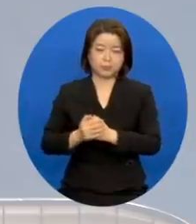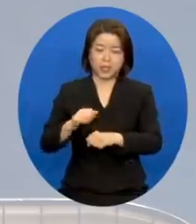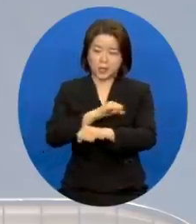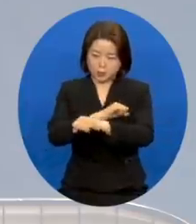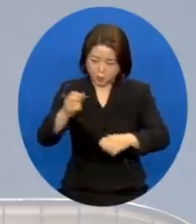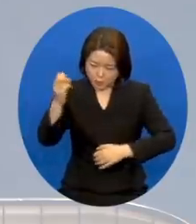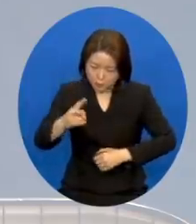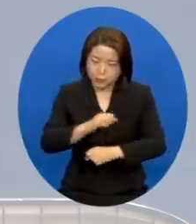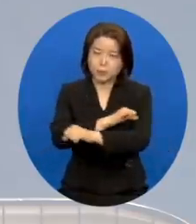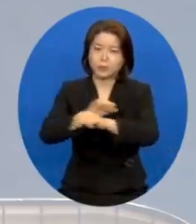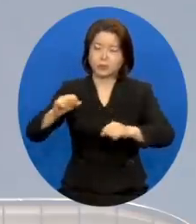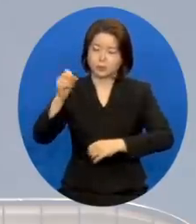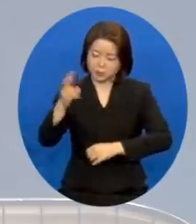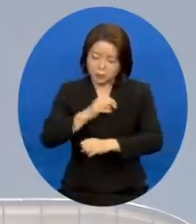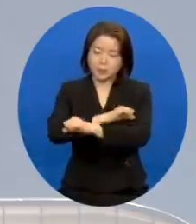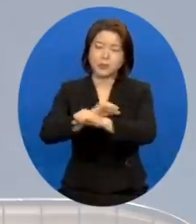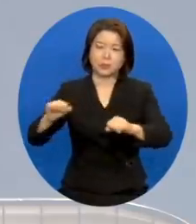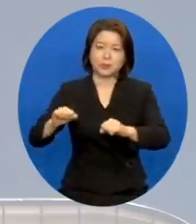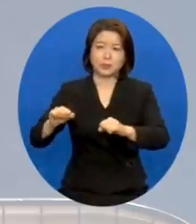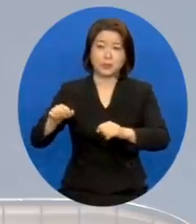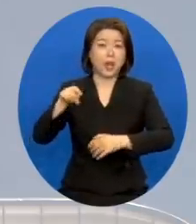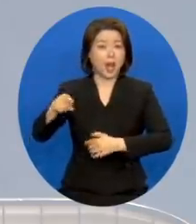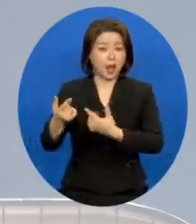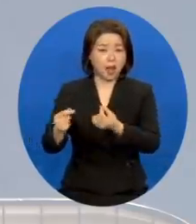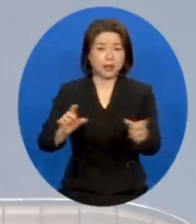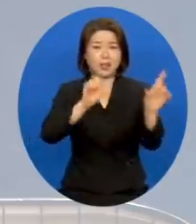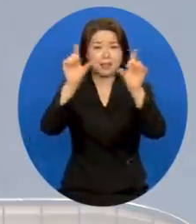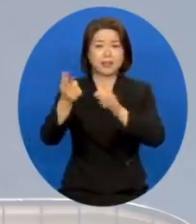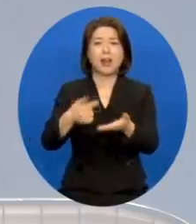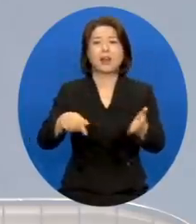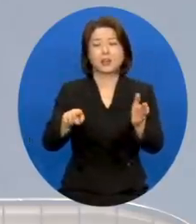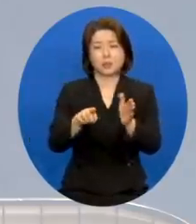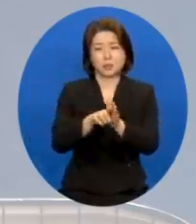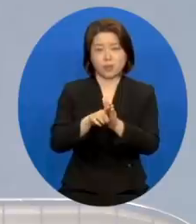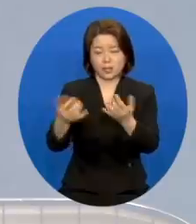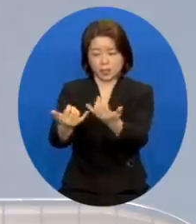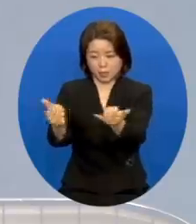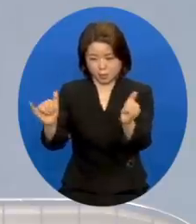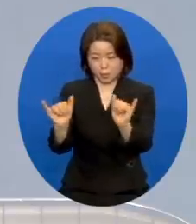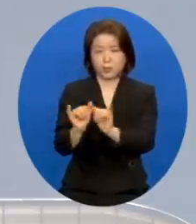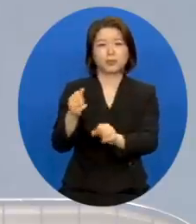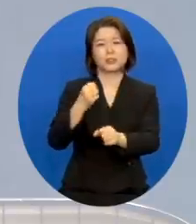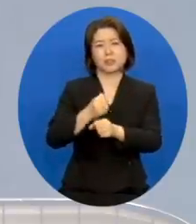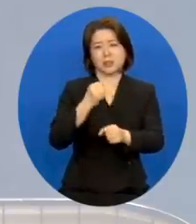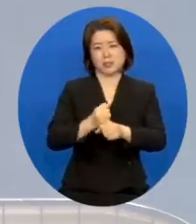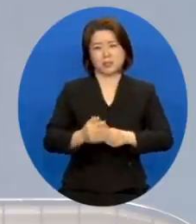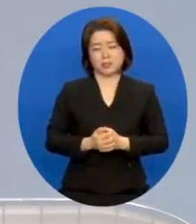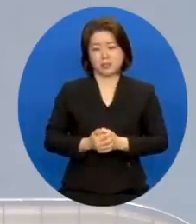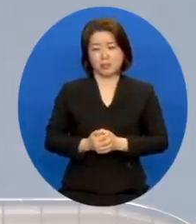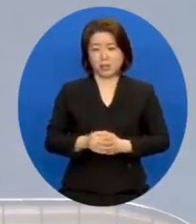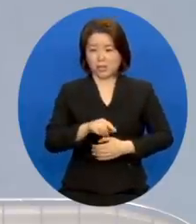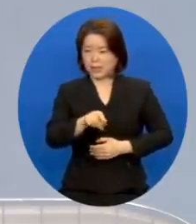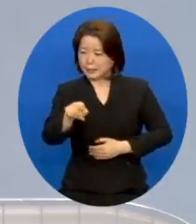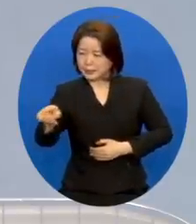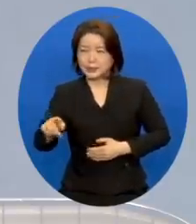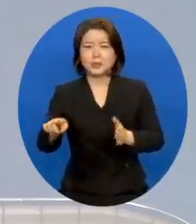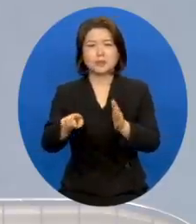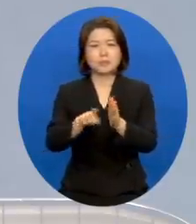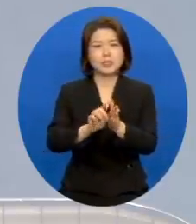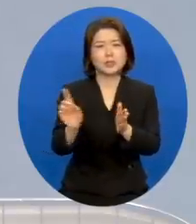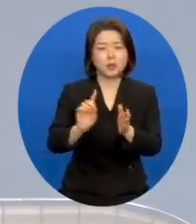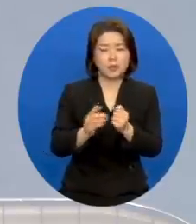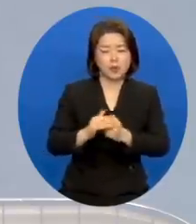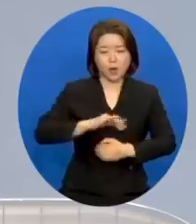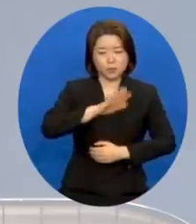용서하고 또 용수 하고 살기 위하여 공동체를 만든 거예요 그들은 믿기를 우리가 그렇게